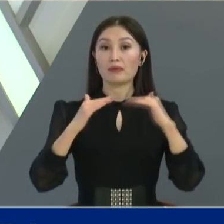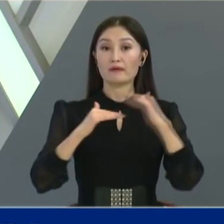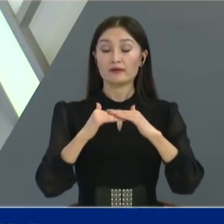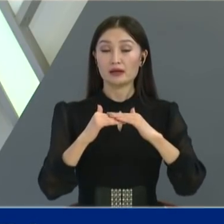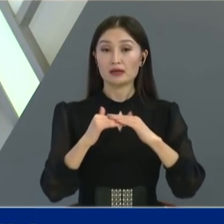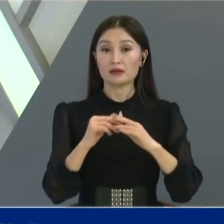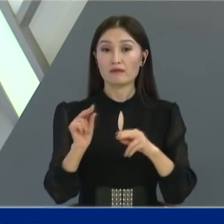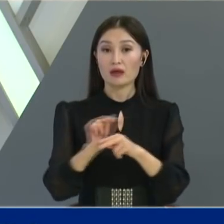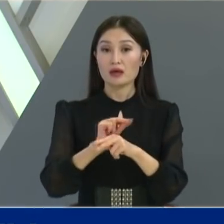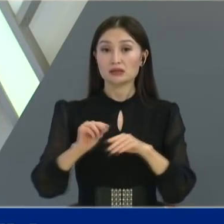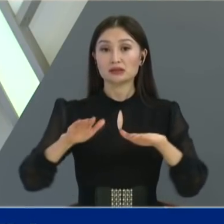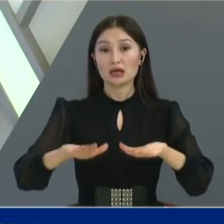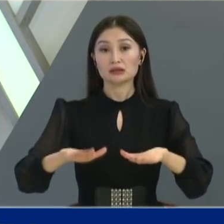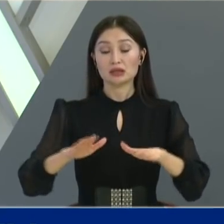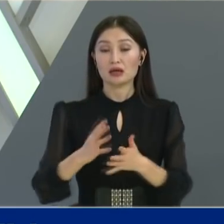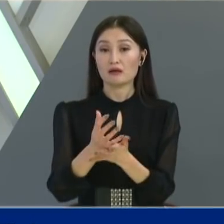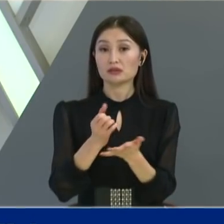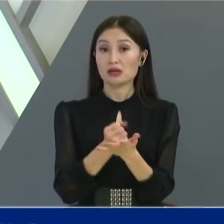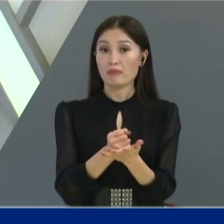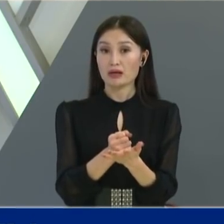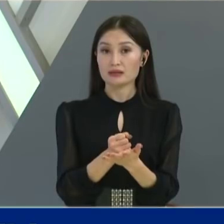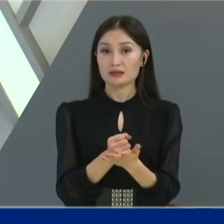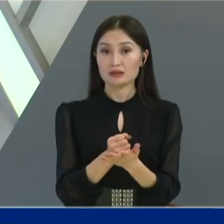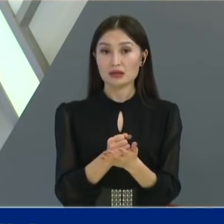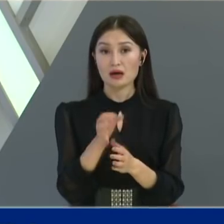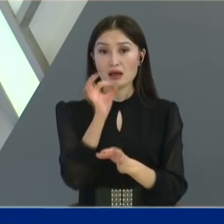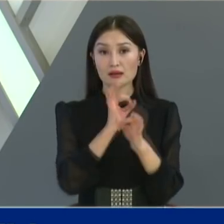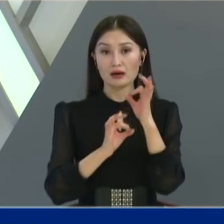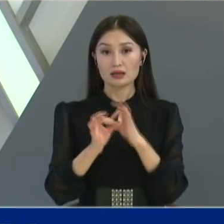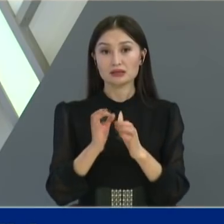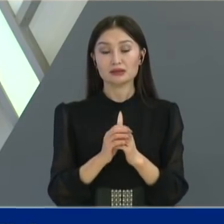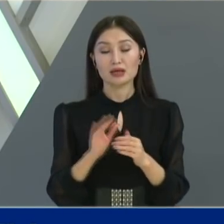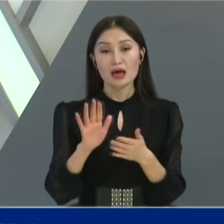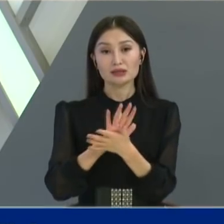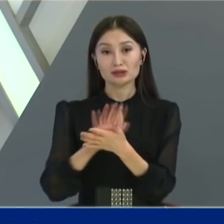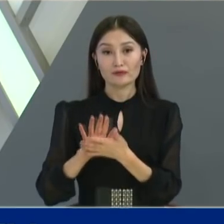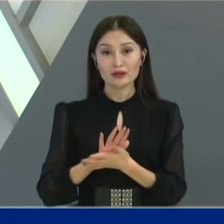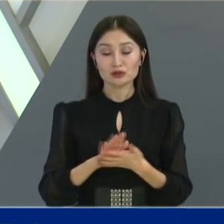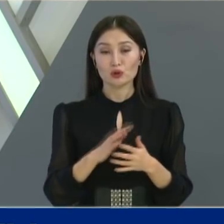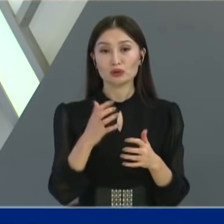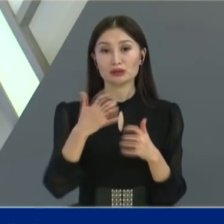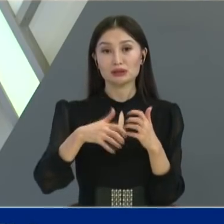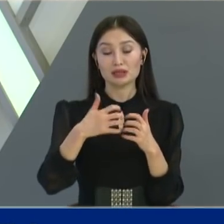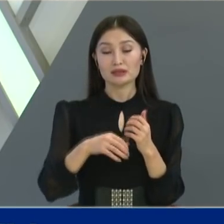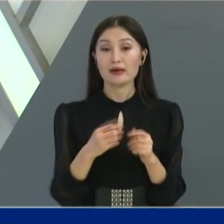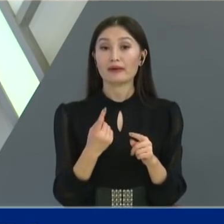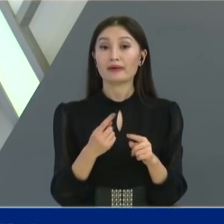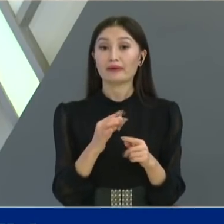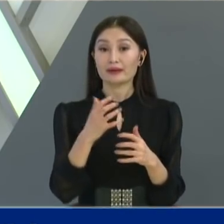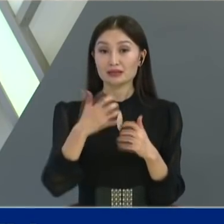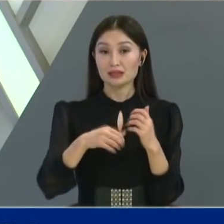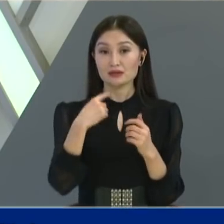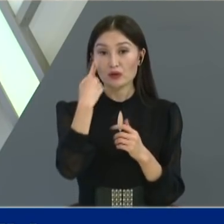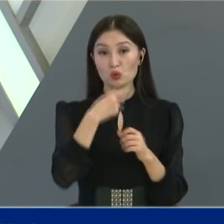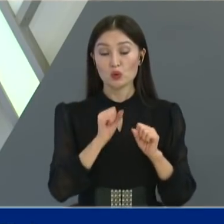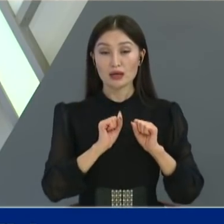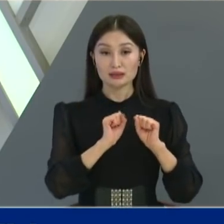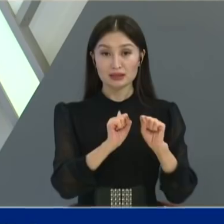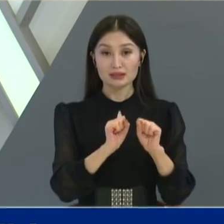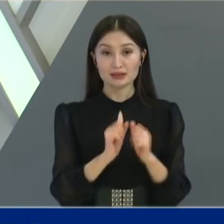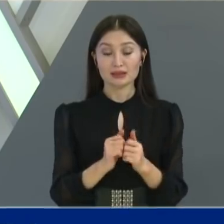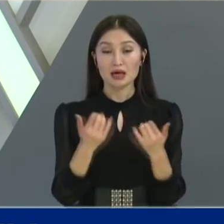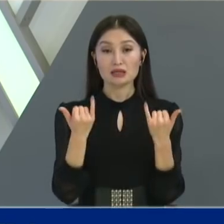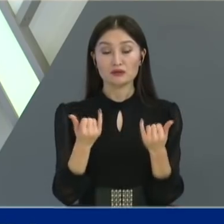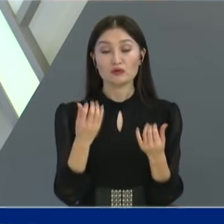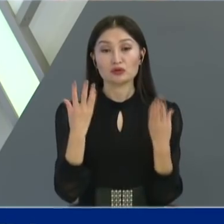стационаров, запасы лекарственных средств, дезинфекционных средств, ну и, конечно, средств индивидуальной защиты на сегодняшний